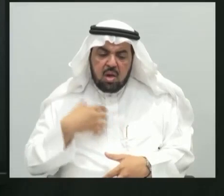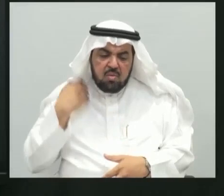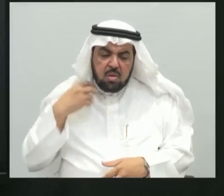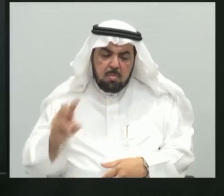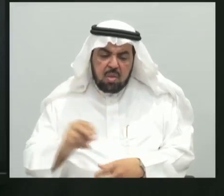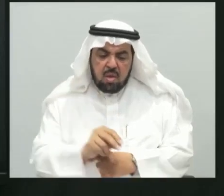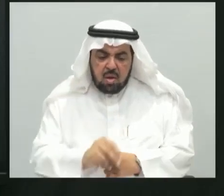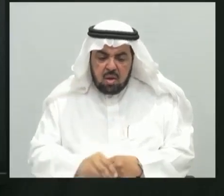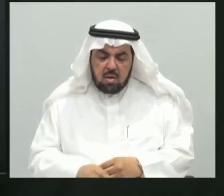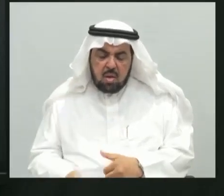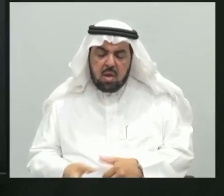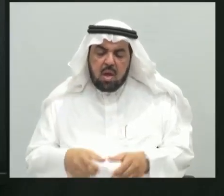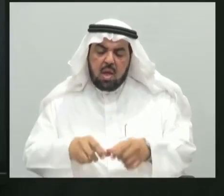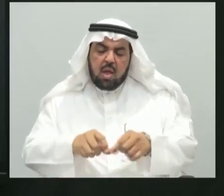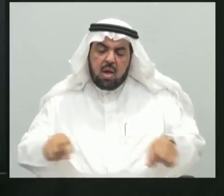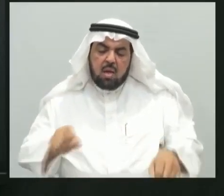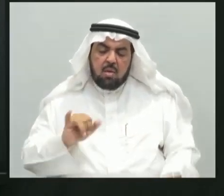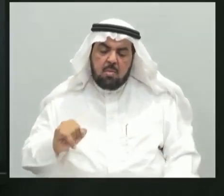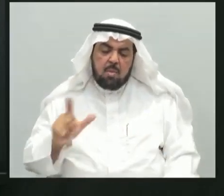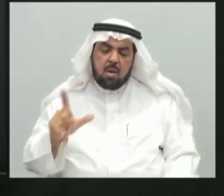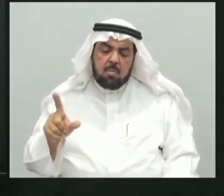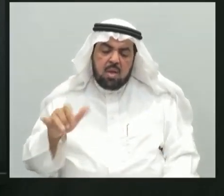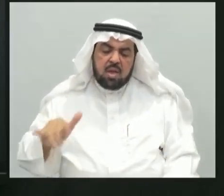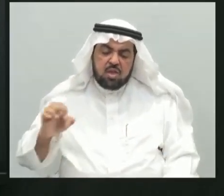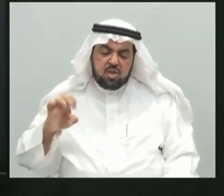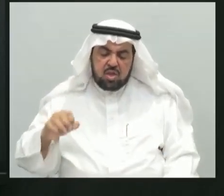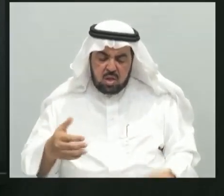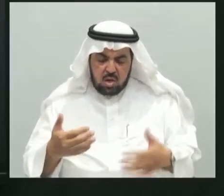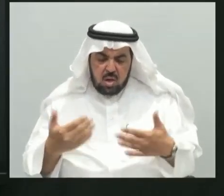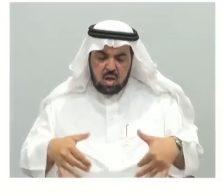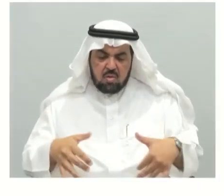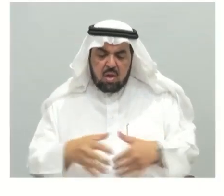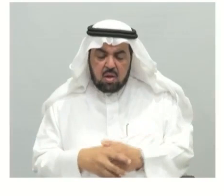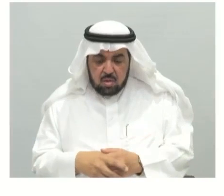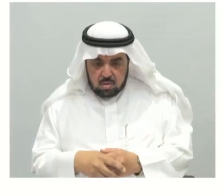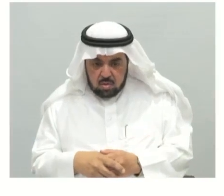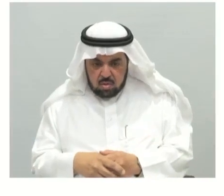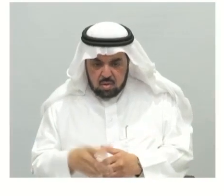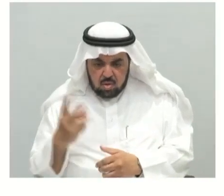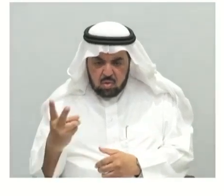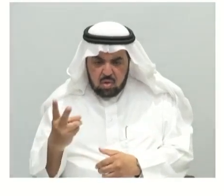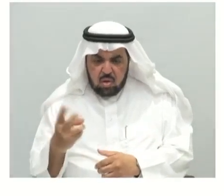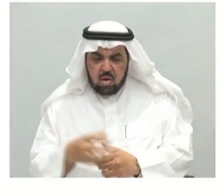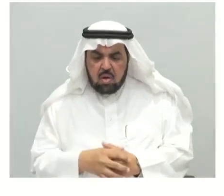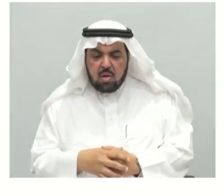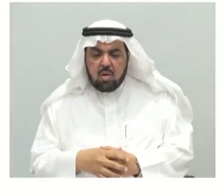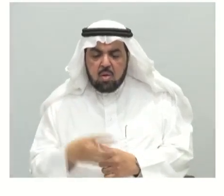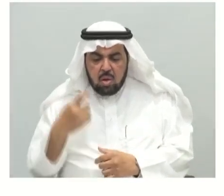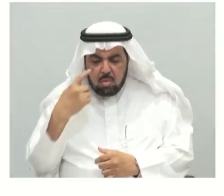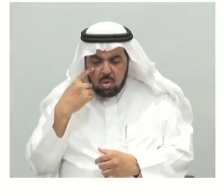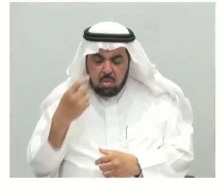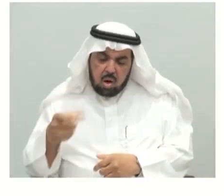مثل انابيب ملبيجي لاخراج الفضلات في الفقره الثانيه في السؤال الثاني